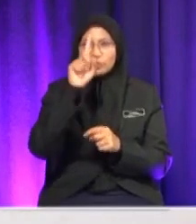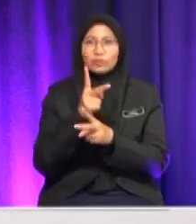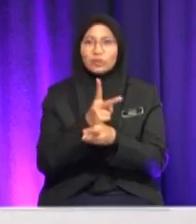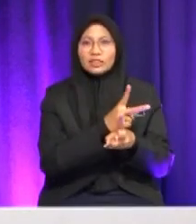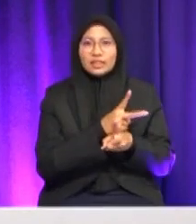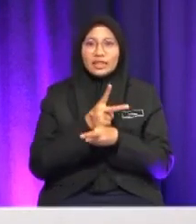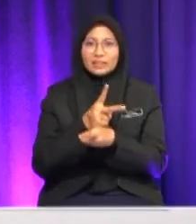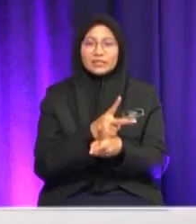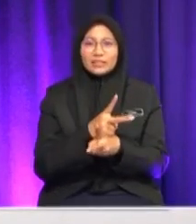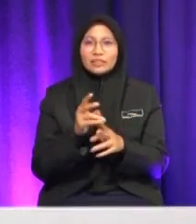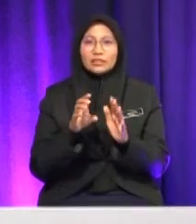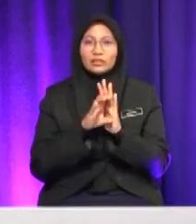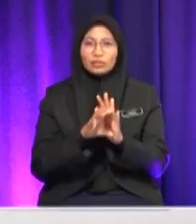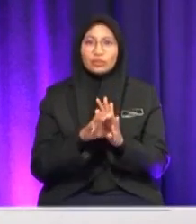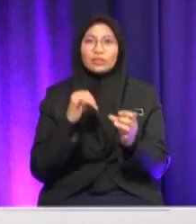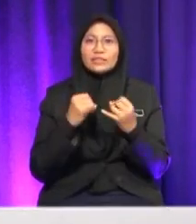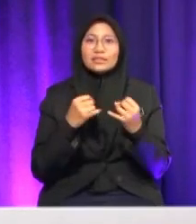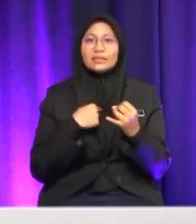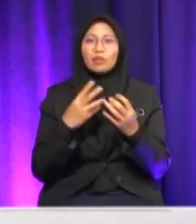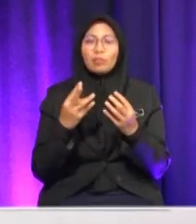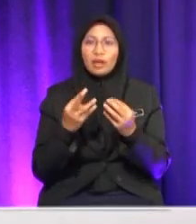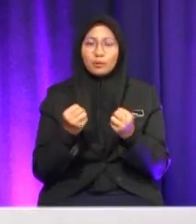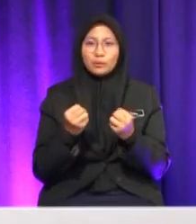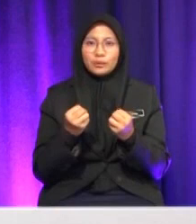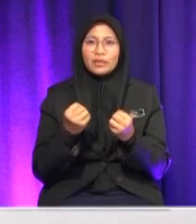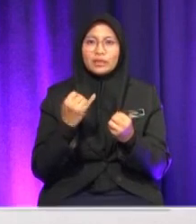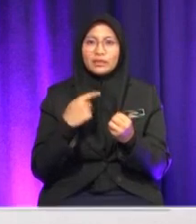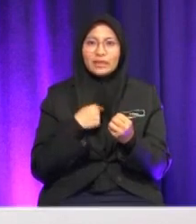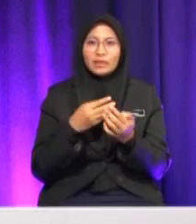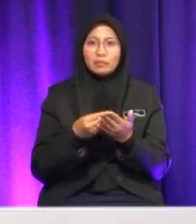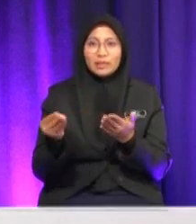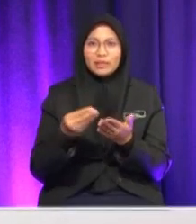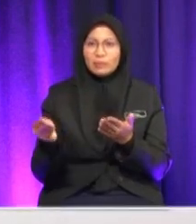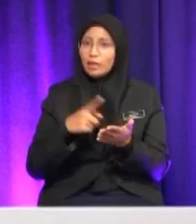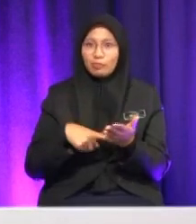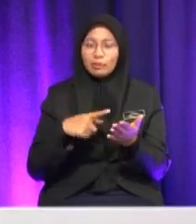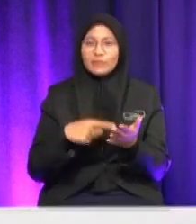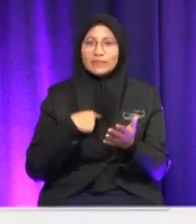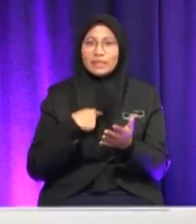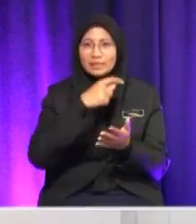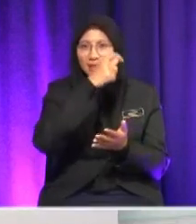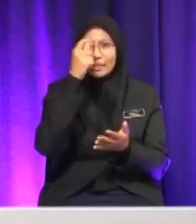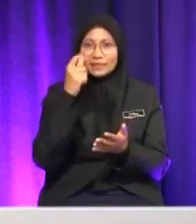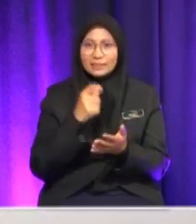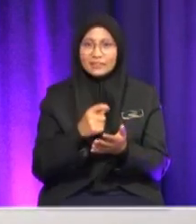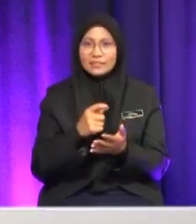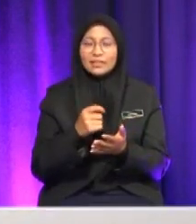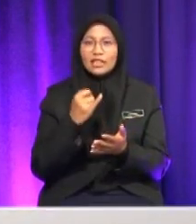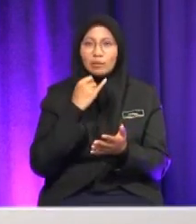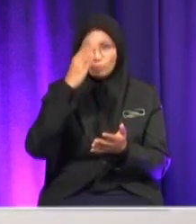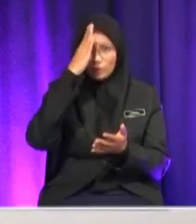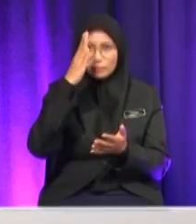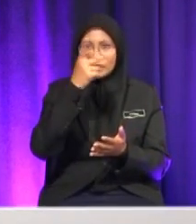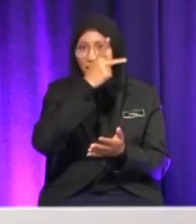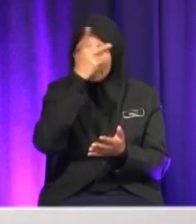kalau saya nak belanja apa-apa, saya kena minta kebenaran ibu bapa dulu. So they know more apa yang perlu dan apa yang